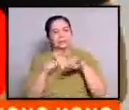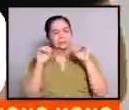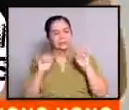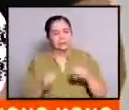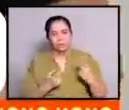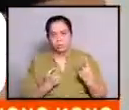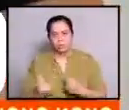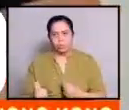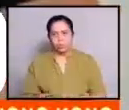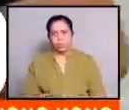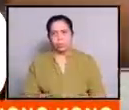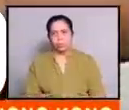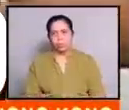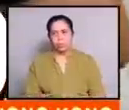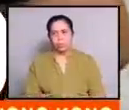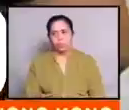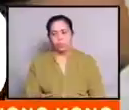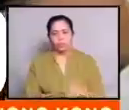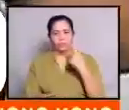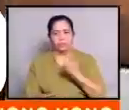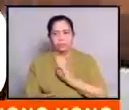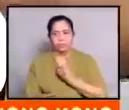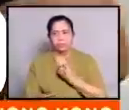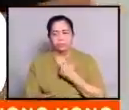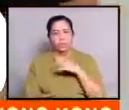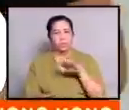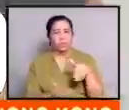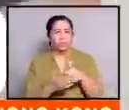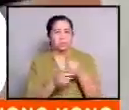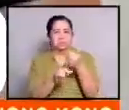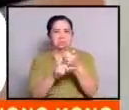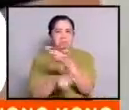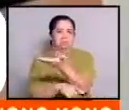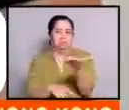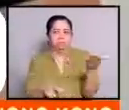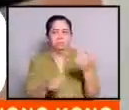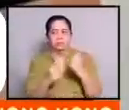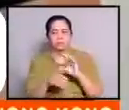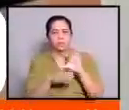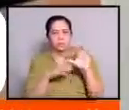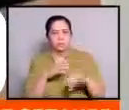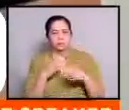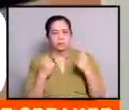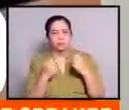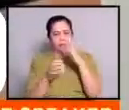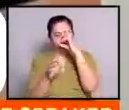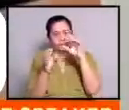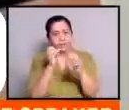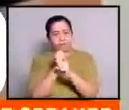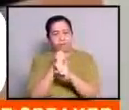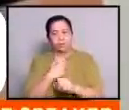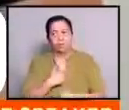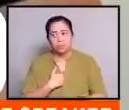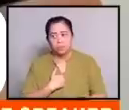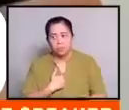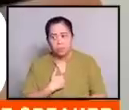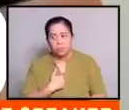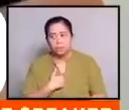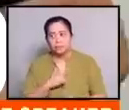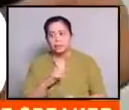marating na nasa sa'yo. The rest is up to God. Buo pa rin yung faith at pananampalataya ko